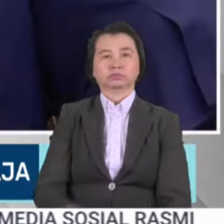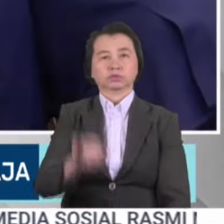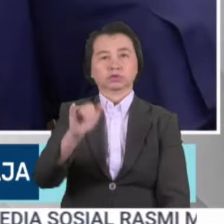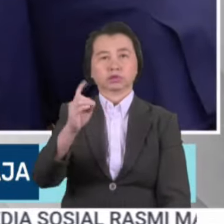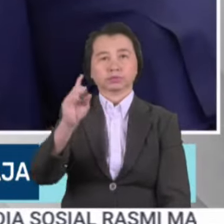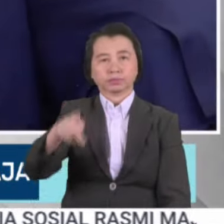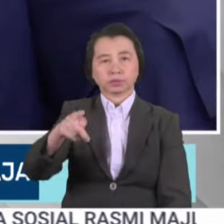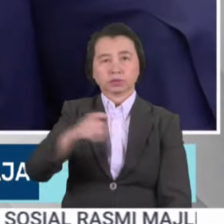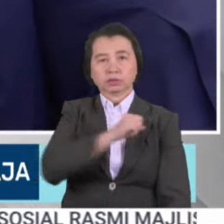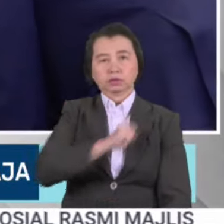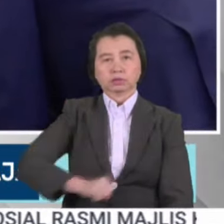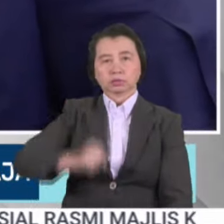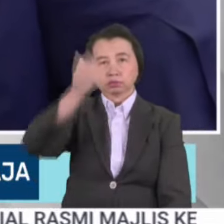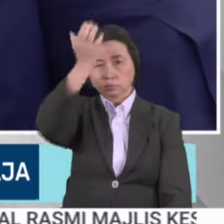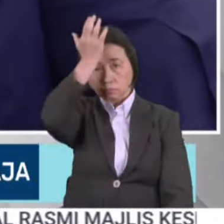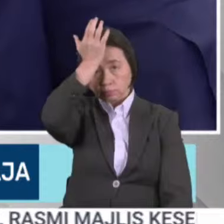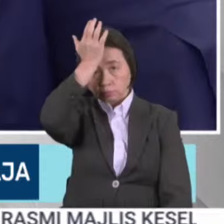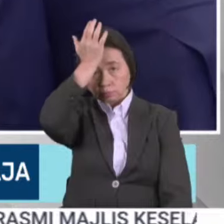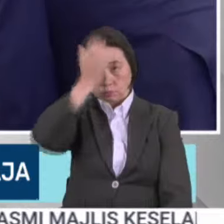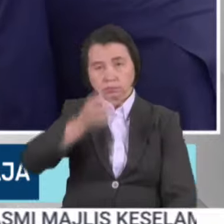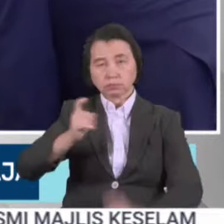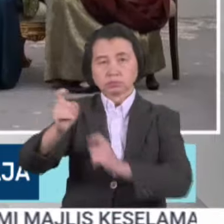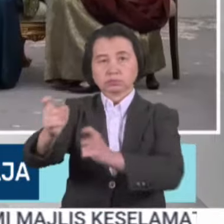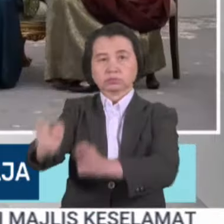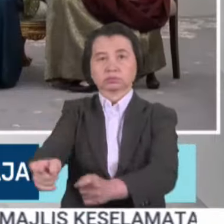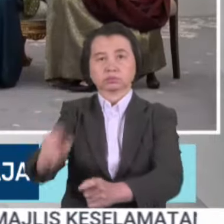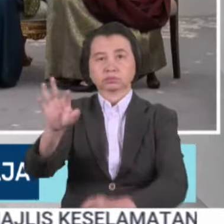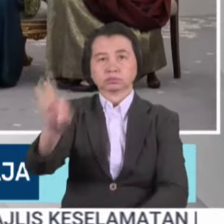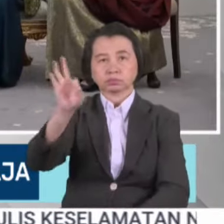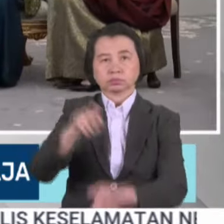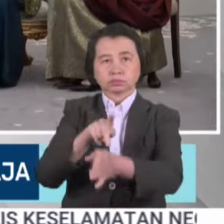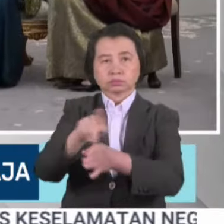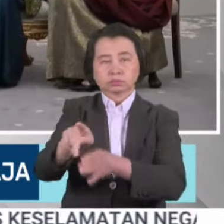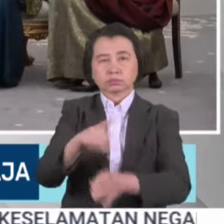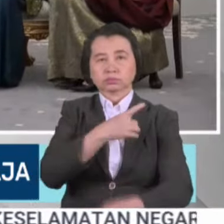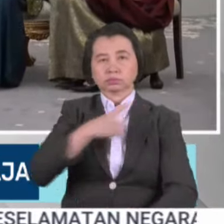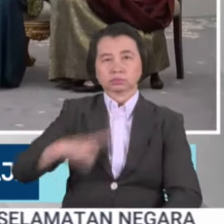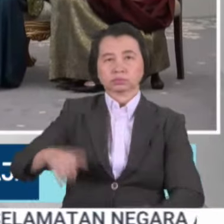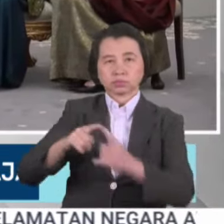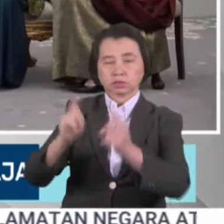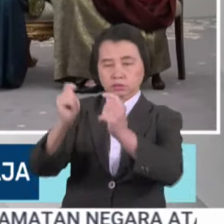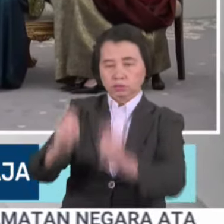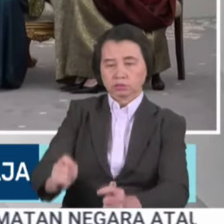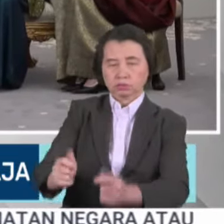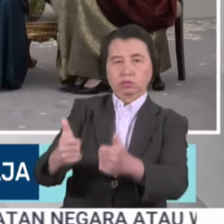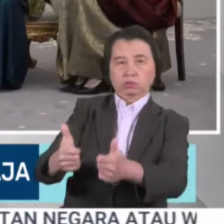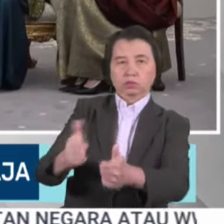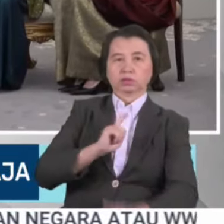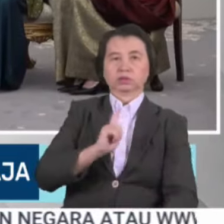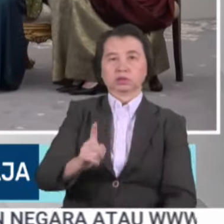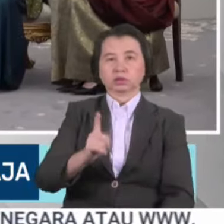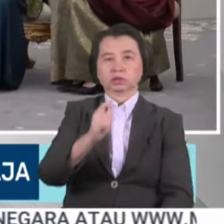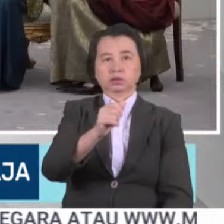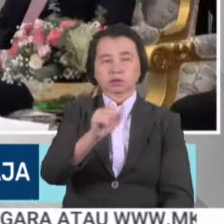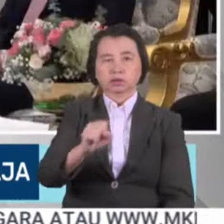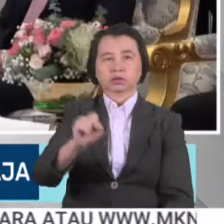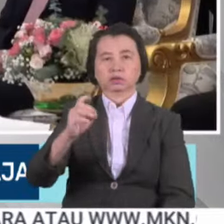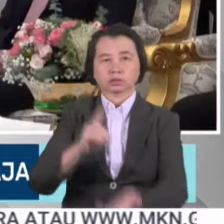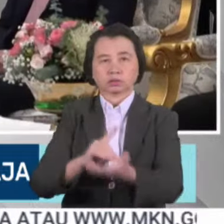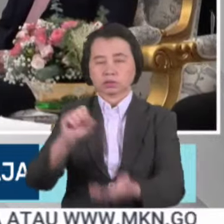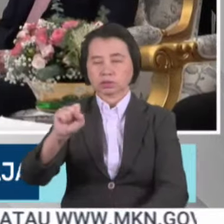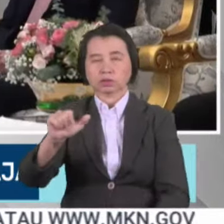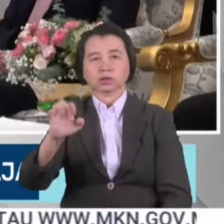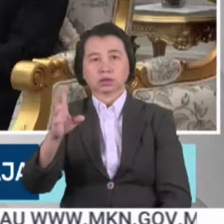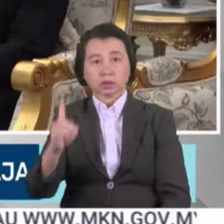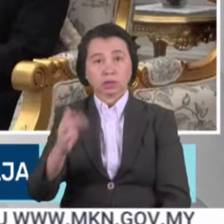Yang di-Pertuan Agong Sultan Ibrahim berkenan mengurniakan watikah pelantikan Profesor Diraja kepada tokoh intelek Islam Tan Sri Dr. Syed